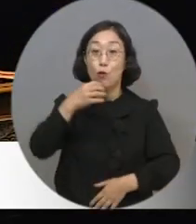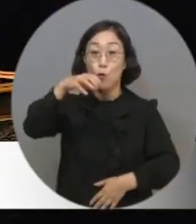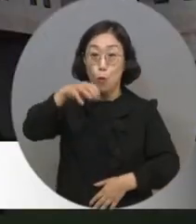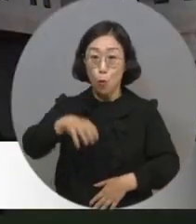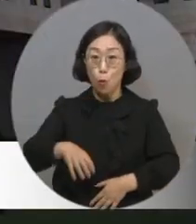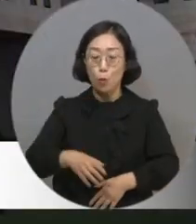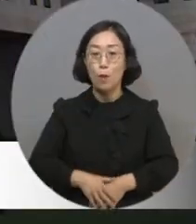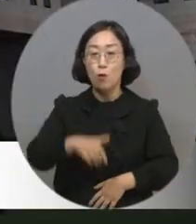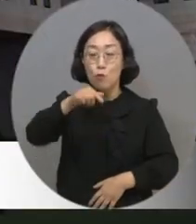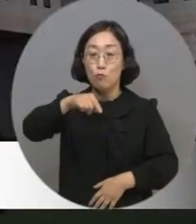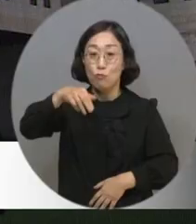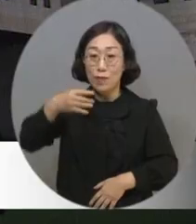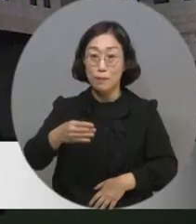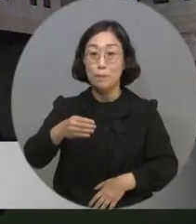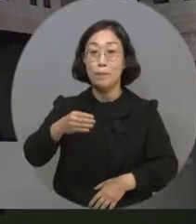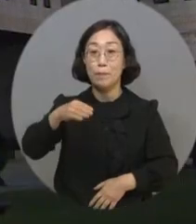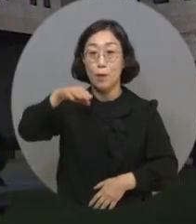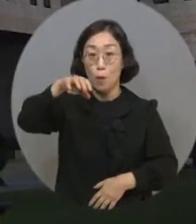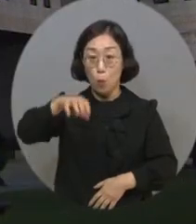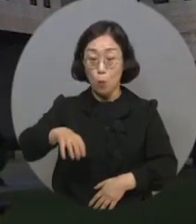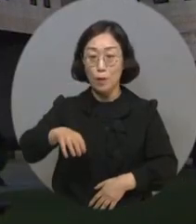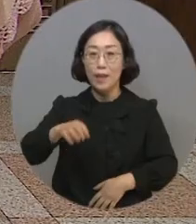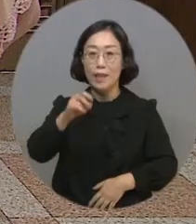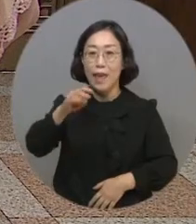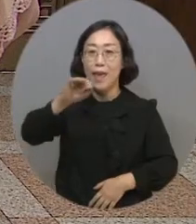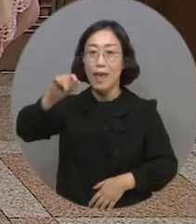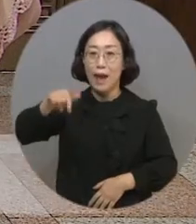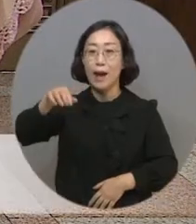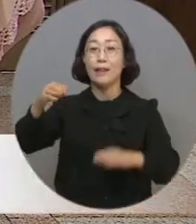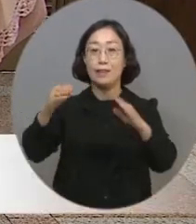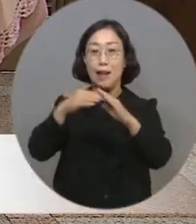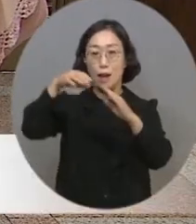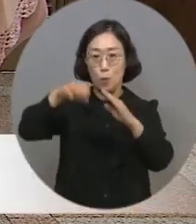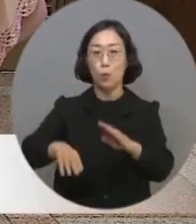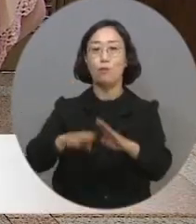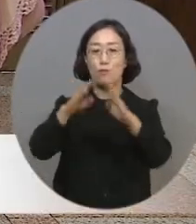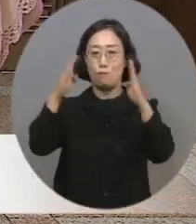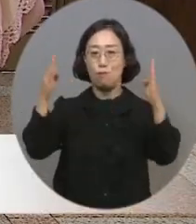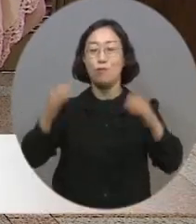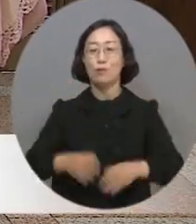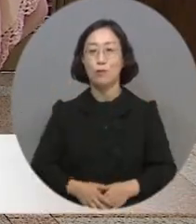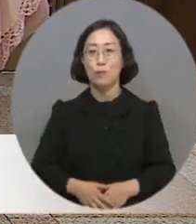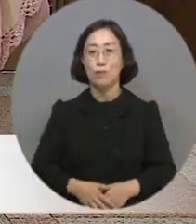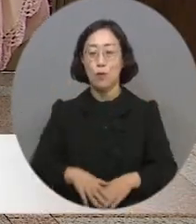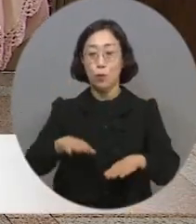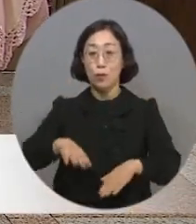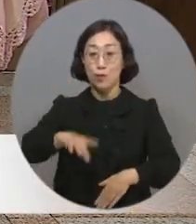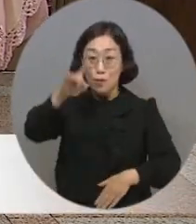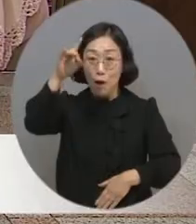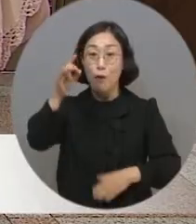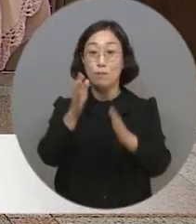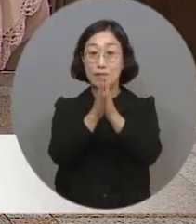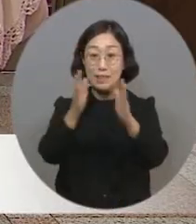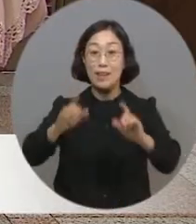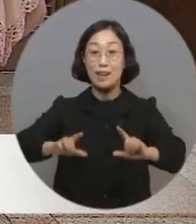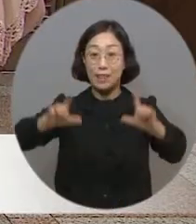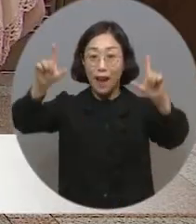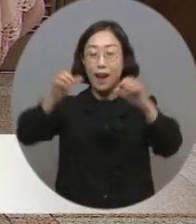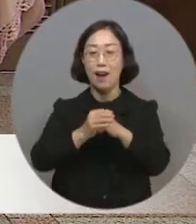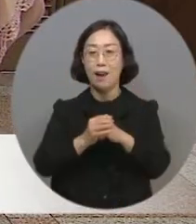서울 국립국악원 예악당에서 개최됐습니다. The audience by the opening concert, they